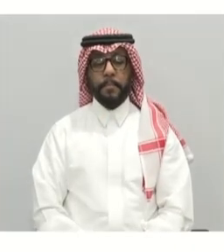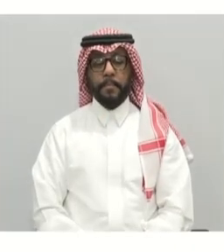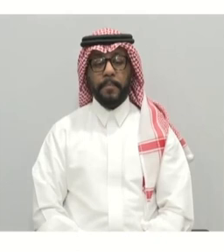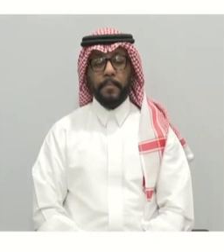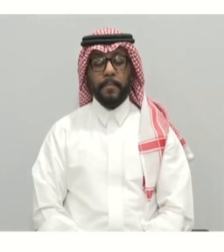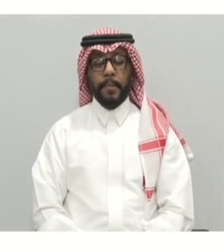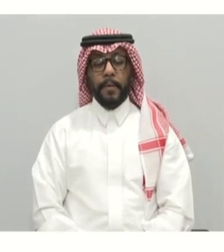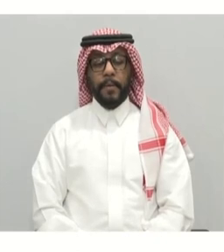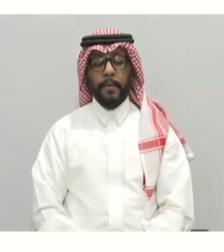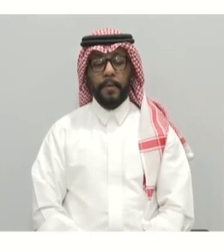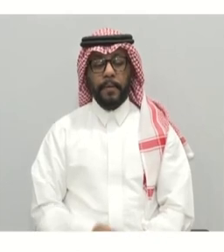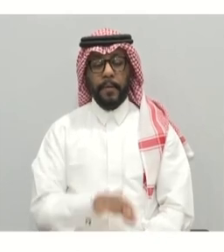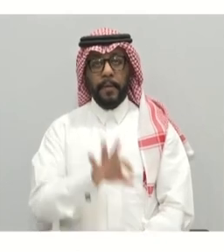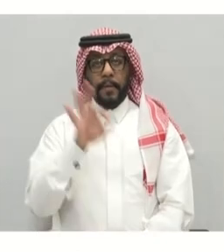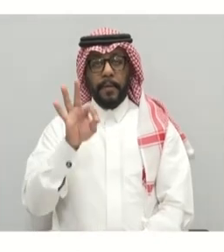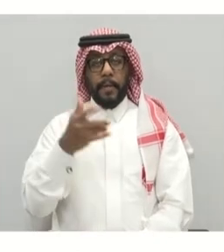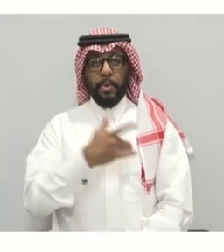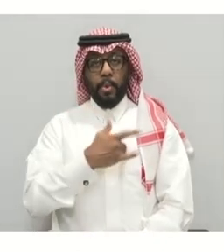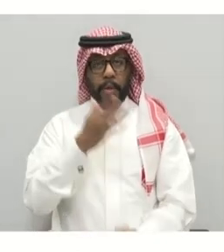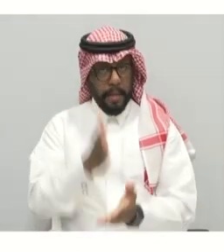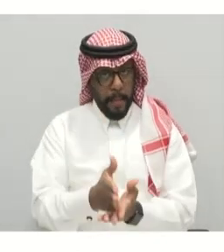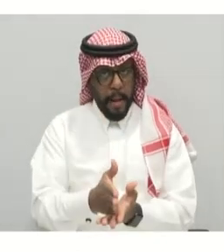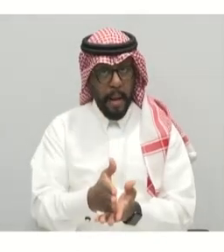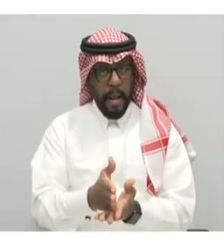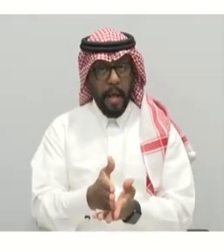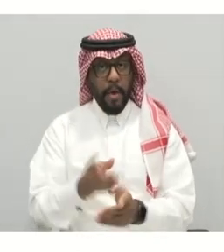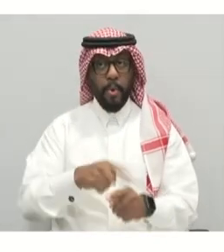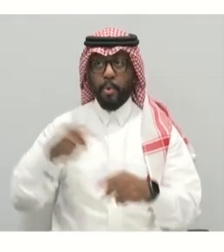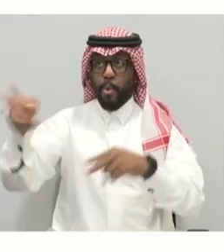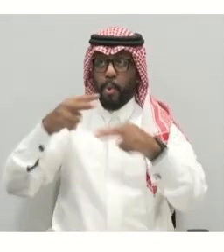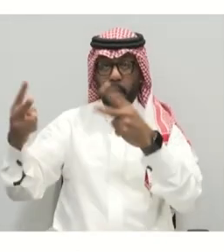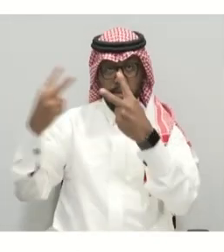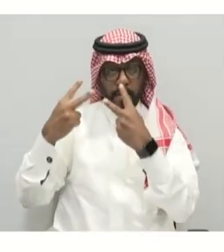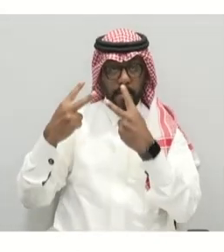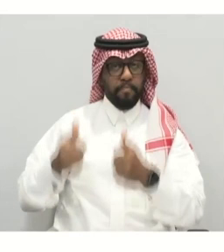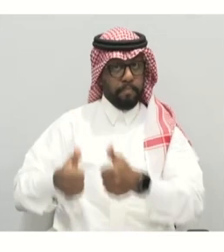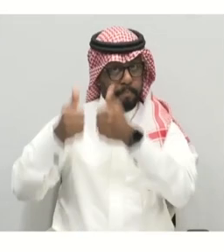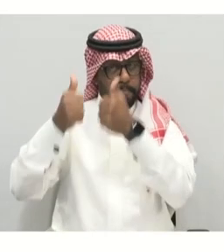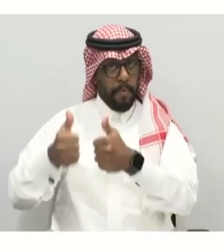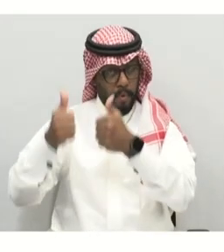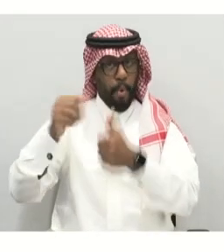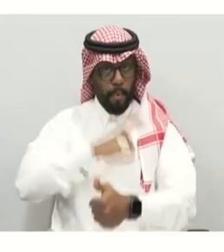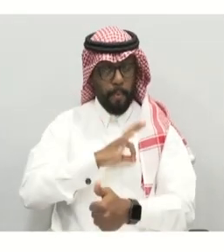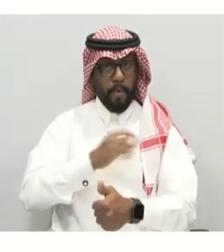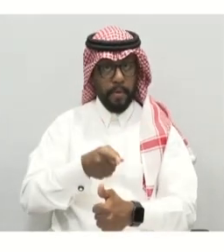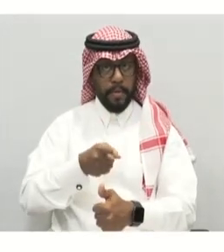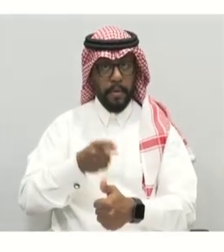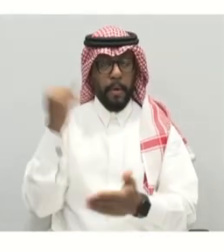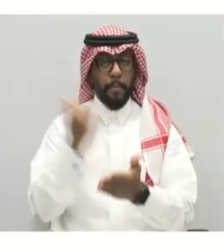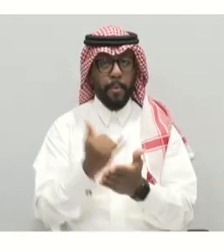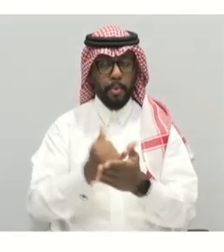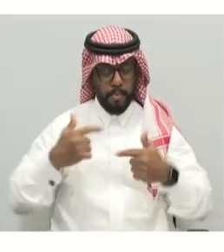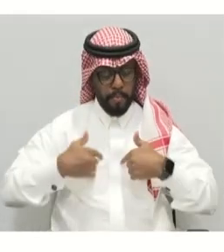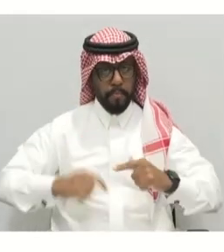من هذه الفوائد الاخلاص في العمل والثبات عليه كسب ثقه الناس واعتزازهم بشخص المسؤول المسؤوليه